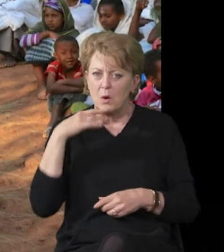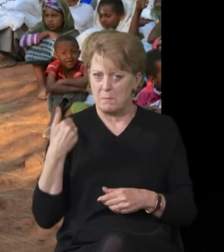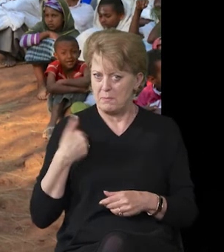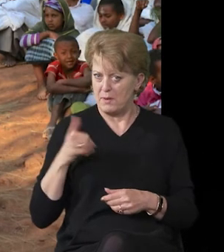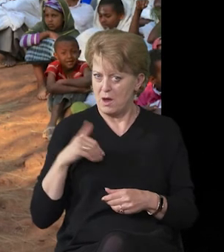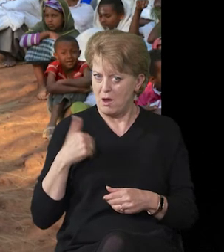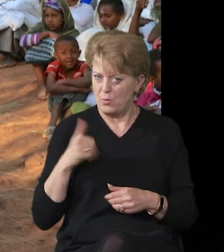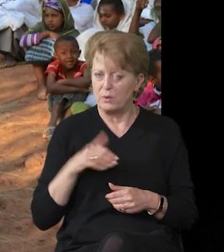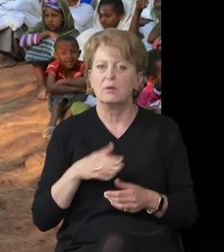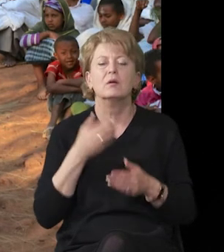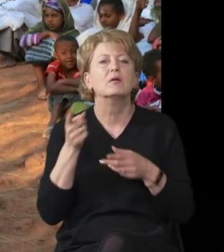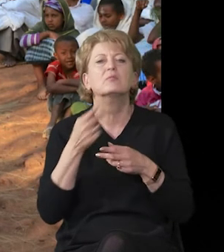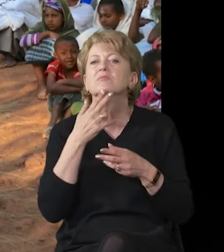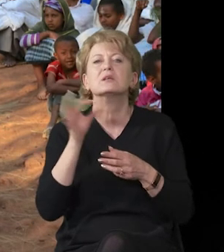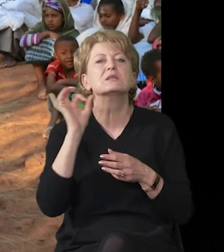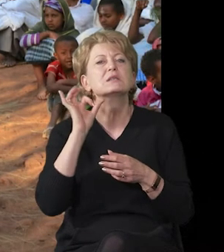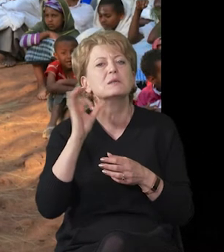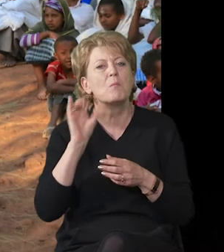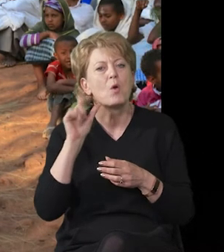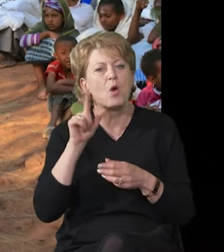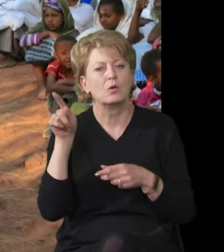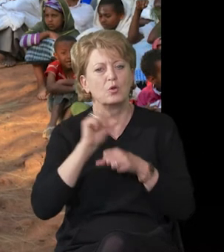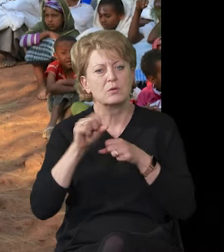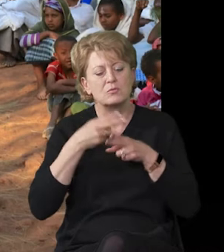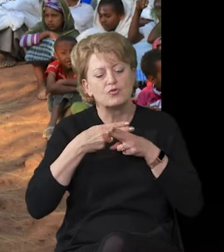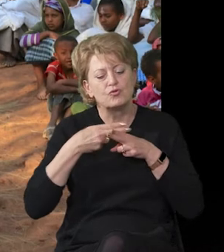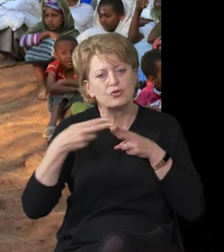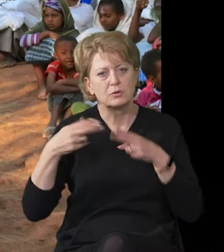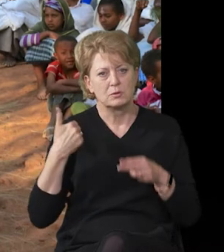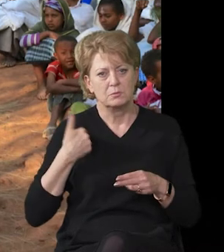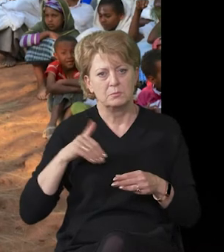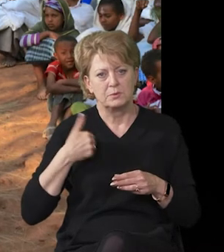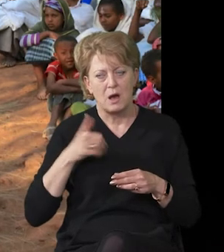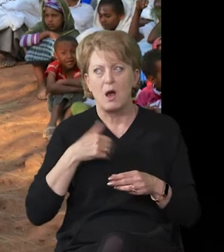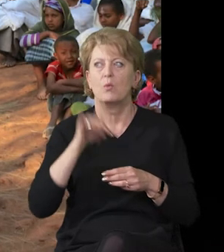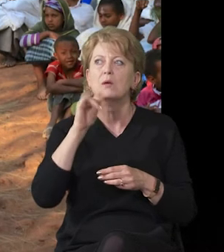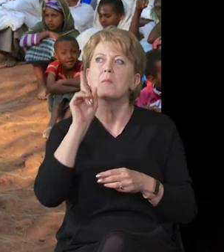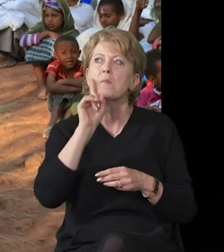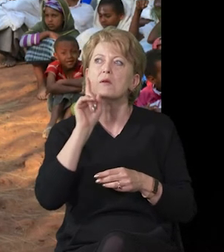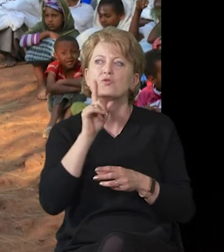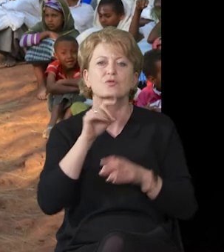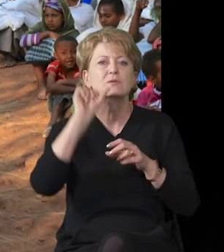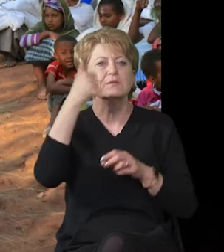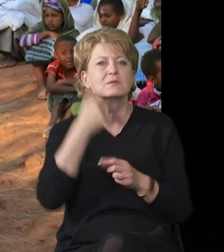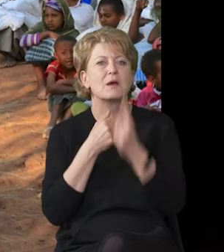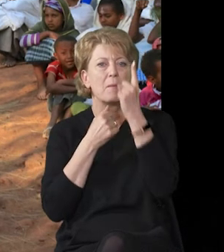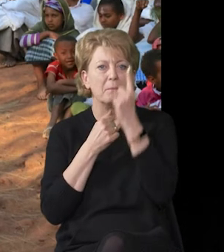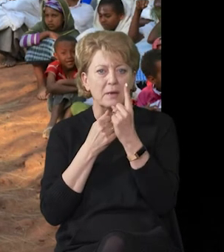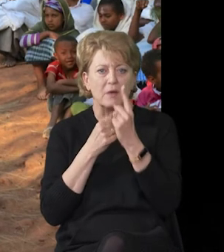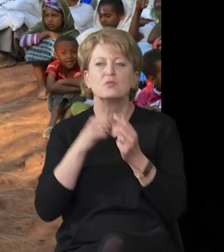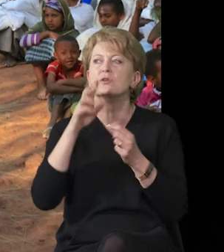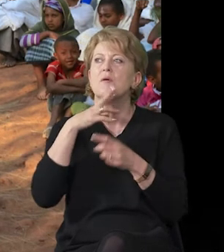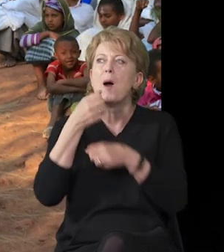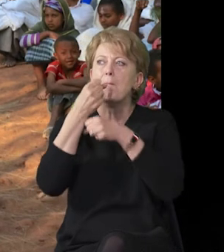kolor symbolizujący czystość, a ten mężczyzna na pierwszym planie z odwróconym parasolem po prostu zbiera na tacę,